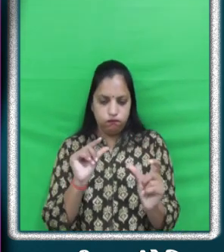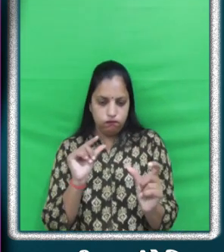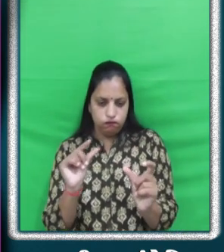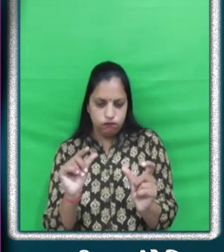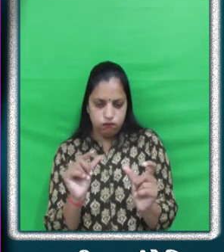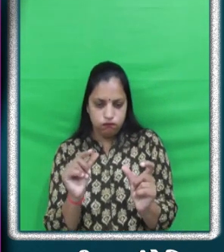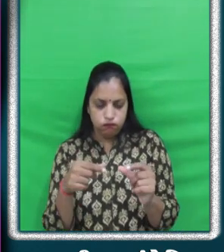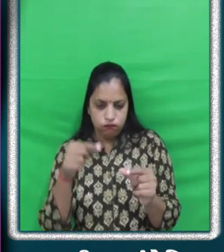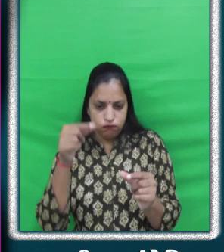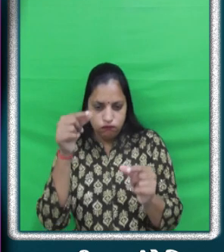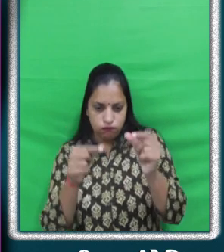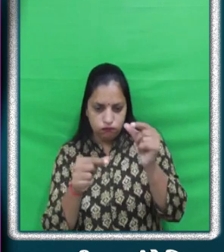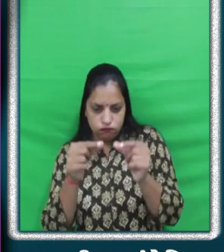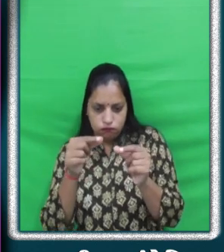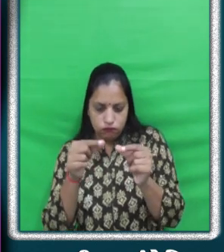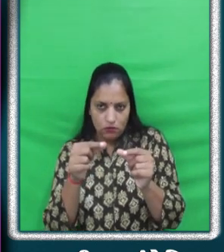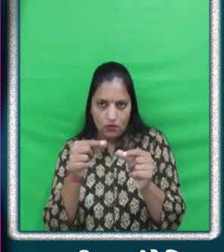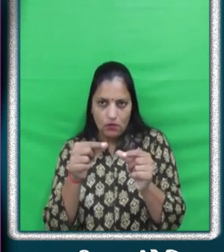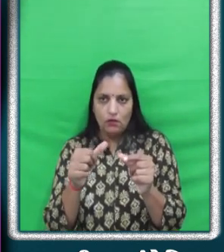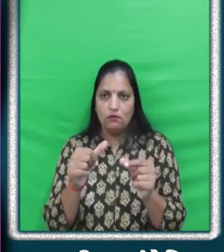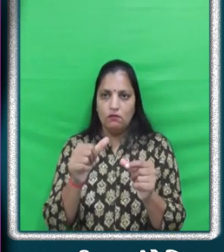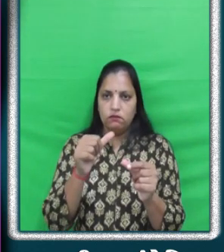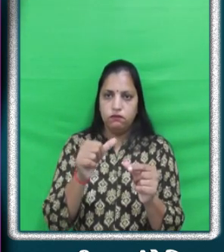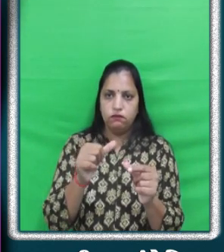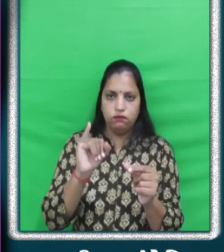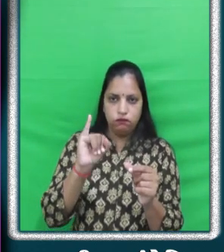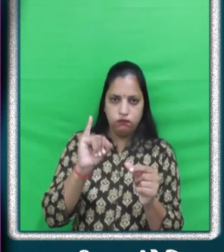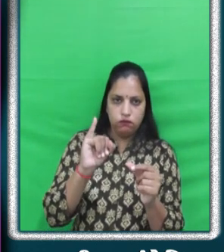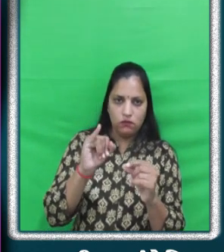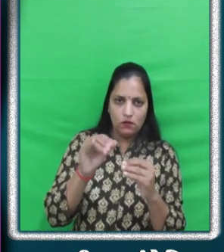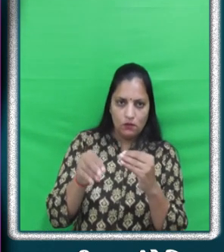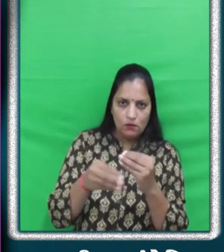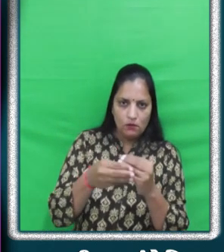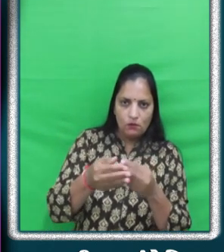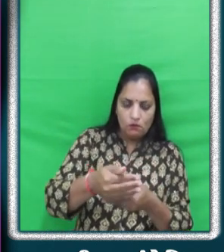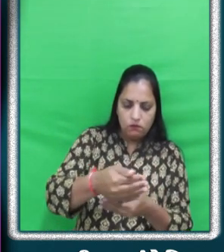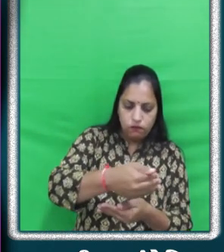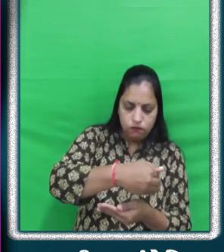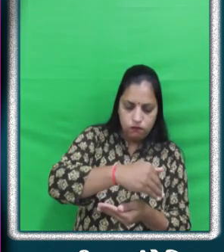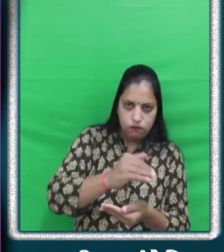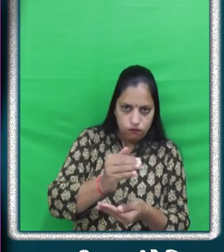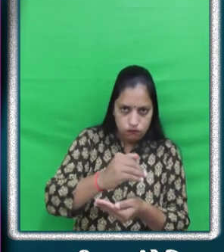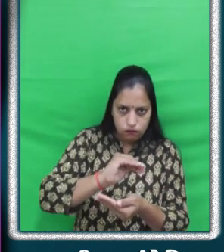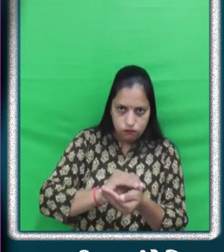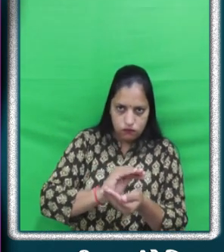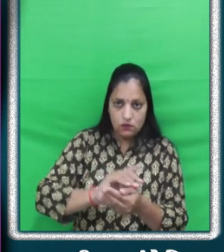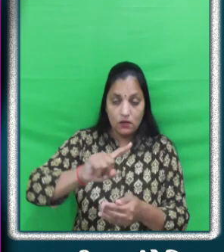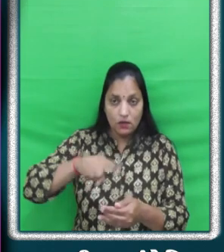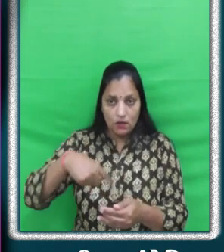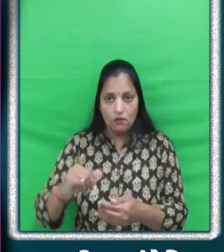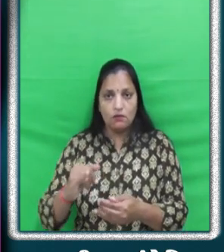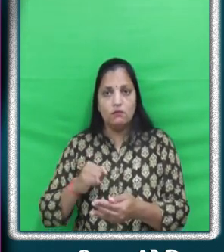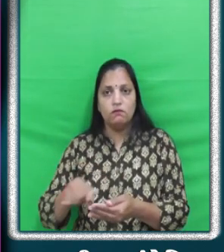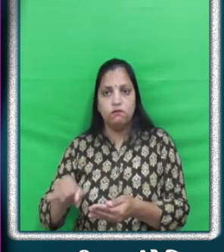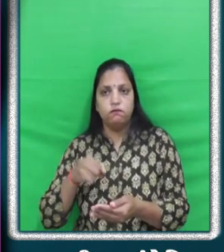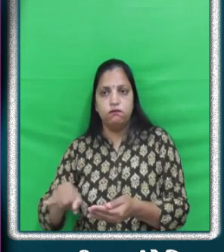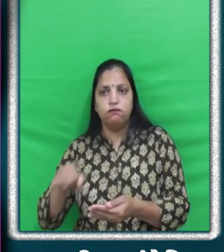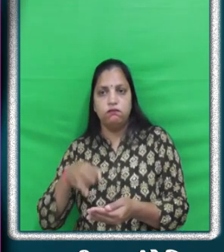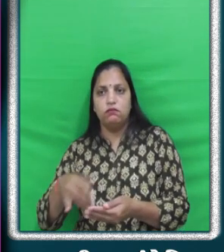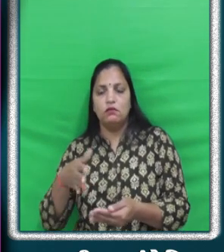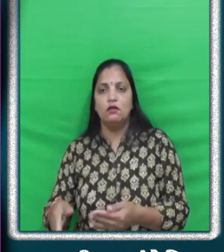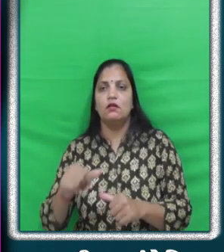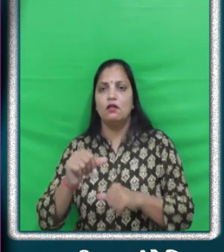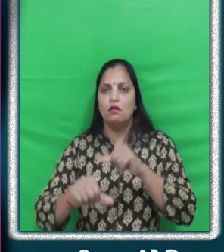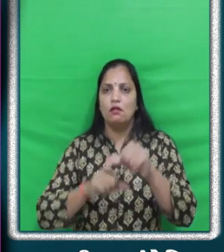અને ત્યારબાદ મૂત્રાશયમાં થઈ મૂત્રમાર્ગમાંથી મૂત્રનો નિકાલ કરે છે. તો આ જે આખી પ્રોસેસ